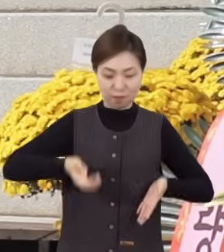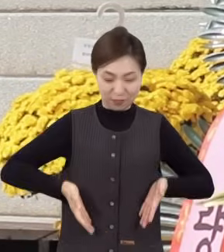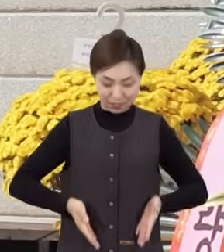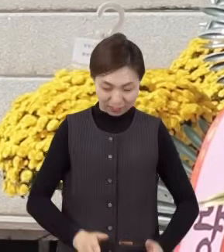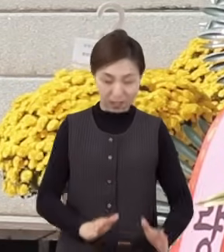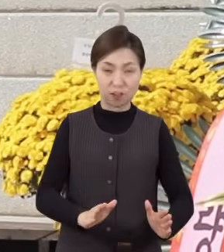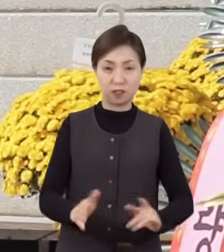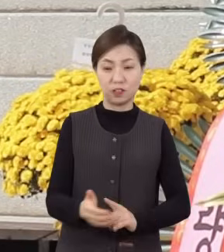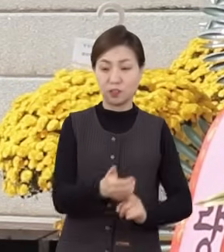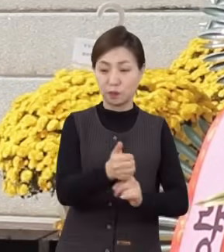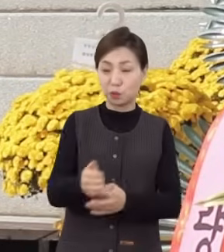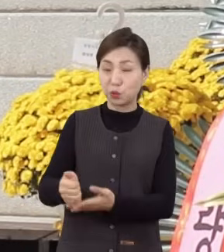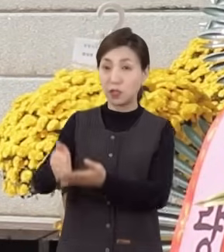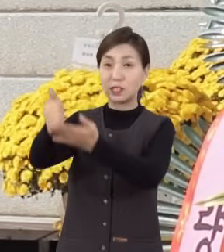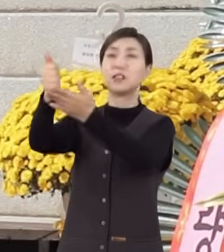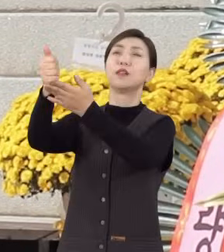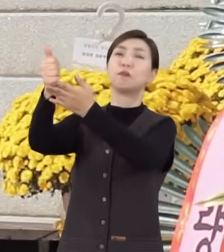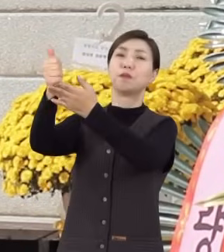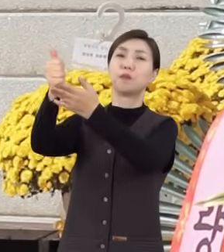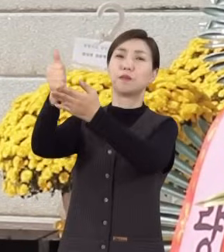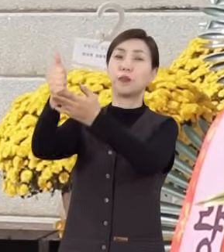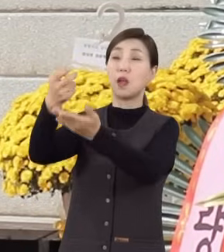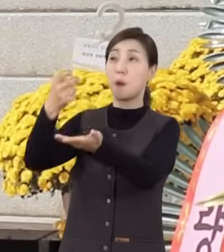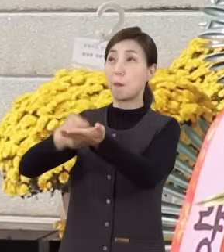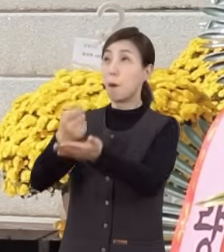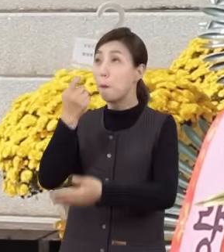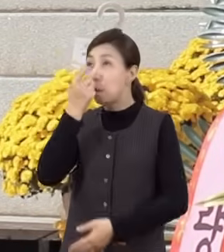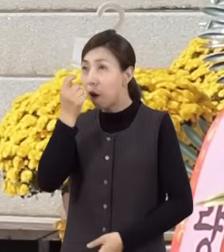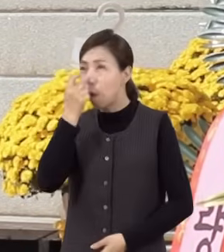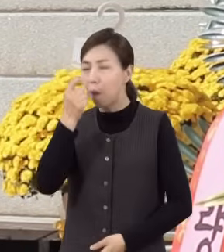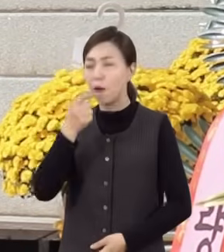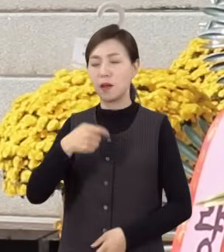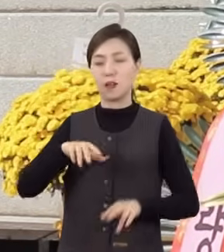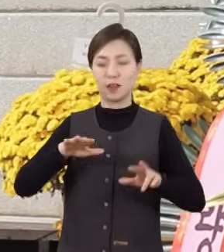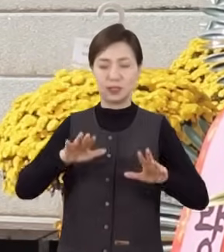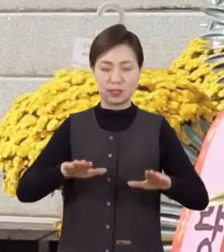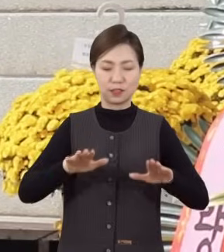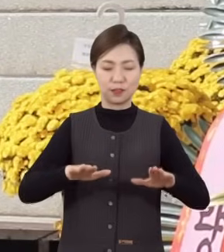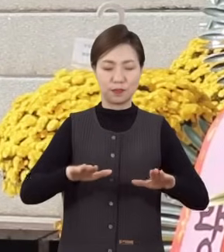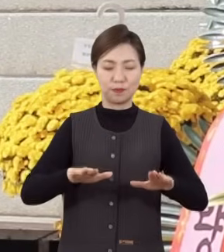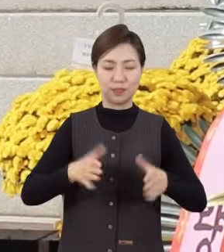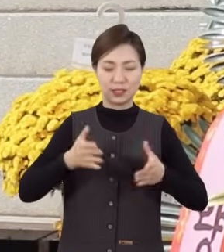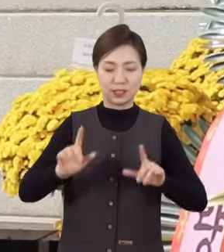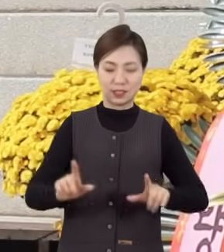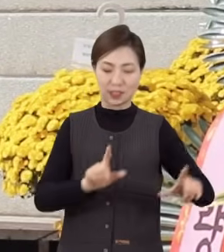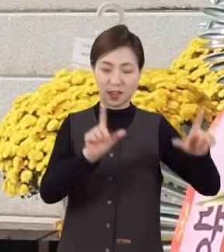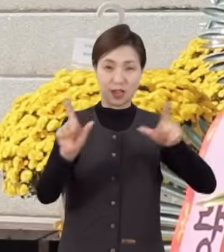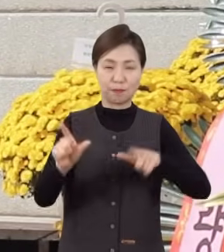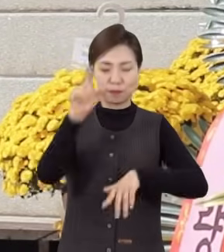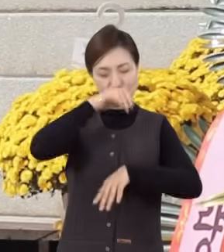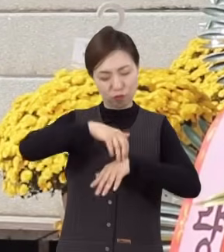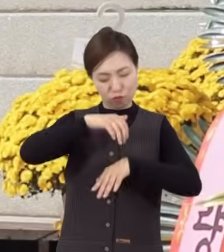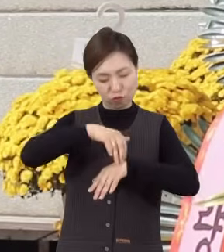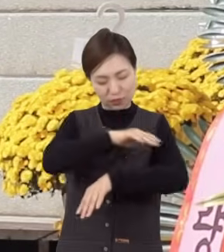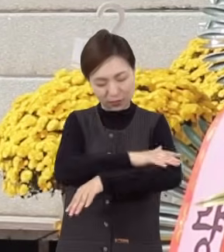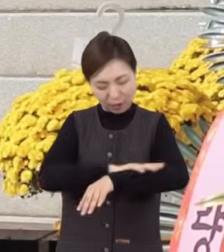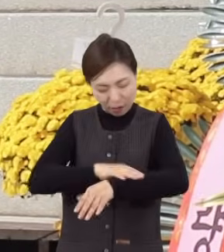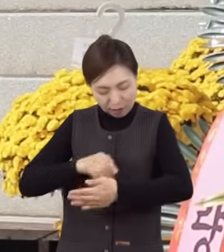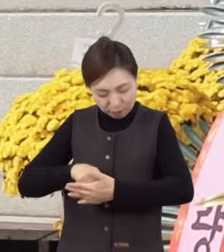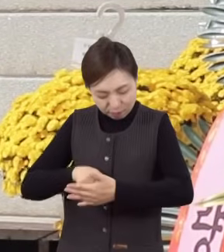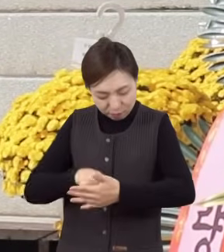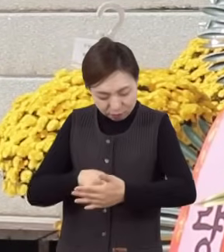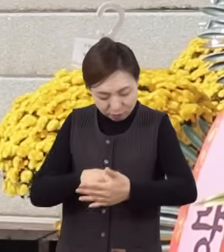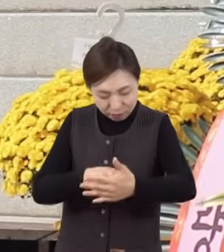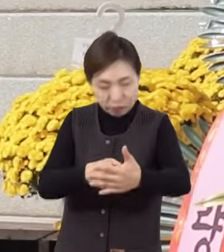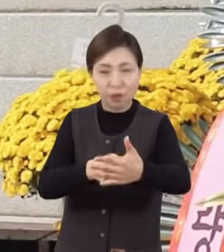만났으니 이번 생 잘 닦겠습니다 라는 마음을 일으킬 수 있는 이 마음이 바로